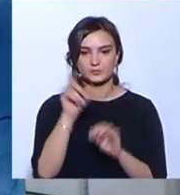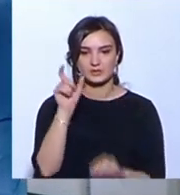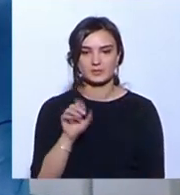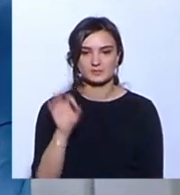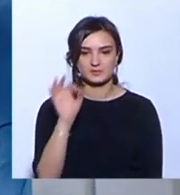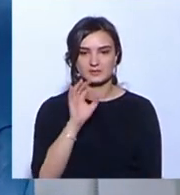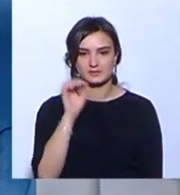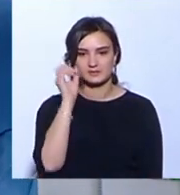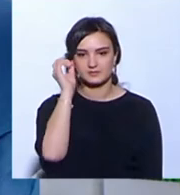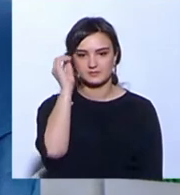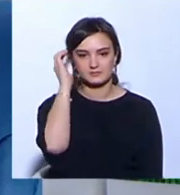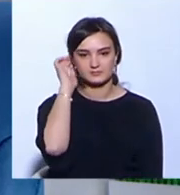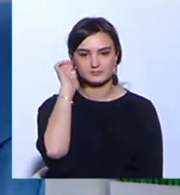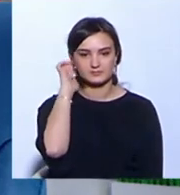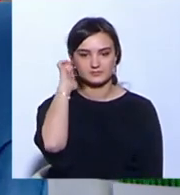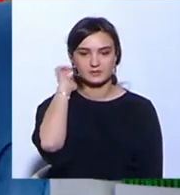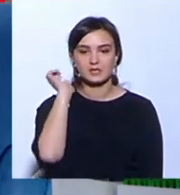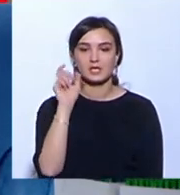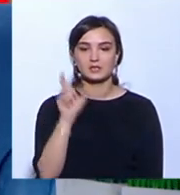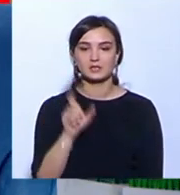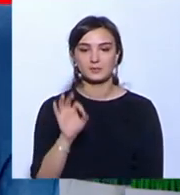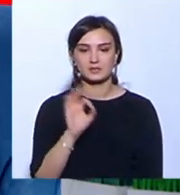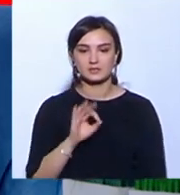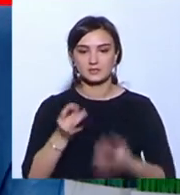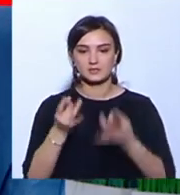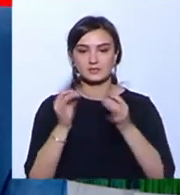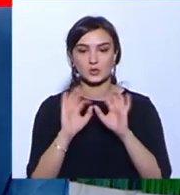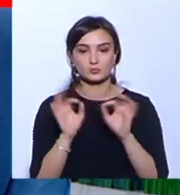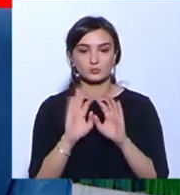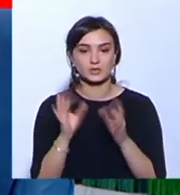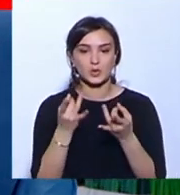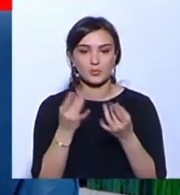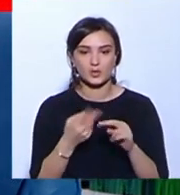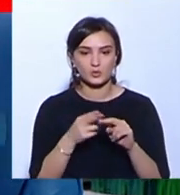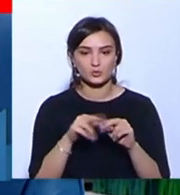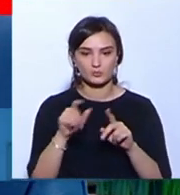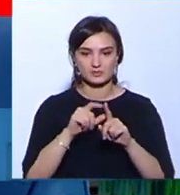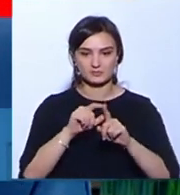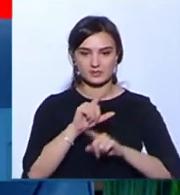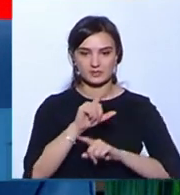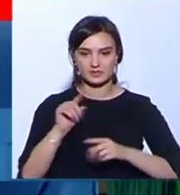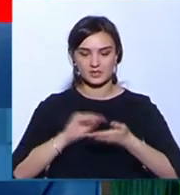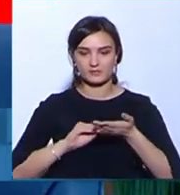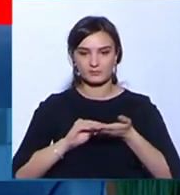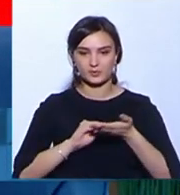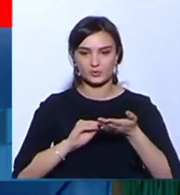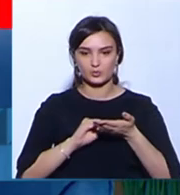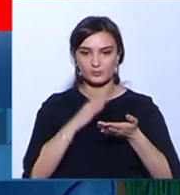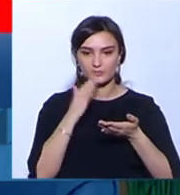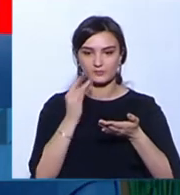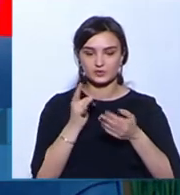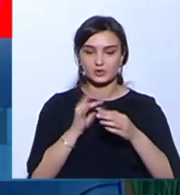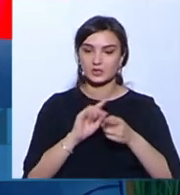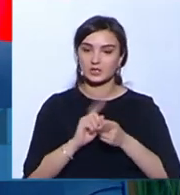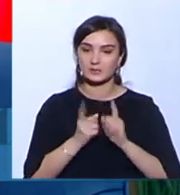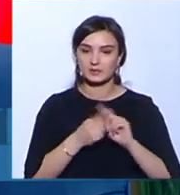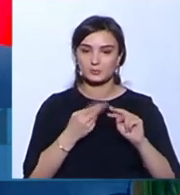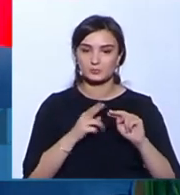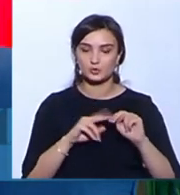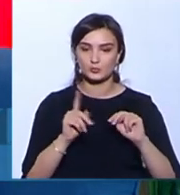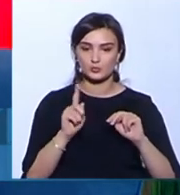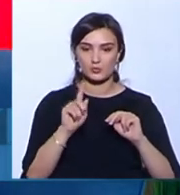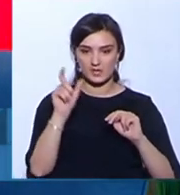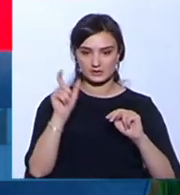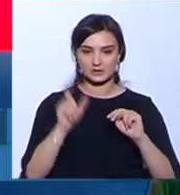ადამიანზე. ადამიანზე საუბრობთ არა უბრალოდ იმიტომ, რომ ეს ფრაზა გავიმეორო მრავალჯერ, არამედ იმიტომ, რომ ხაზი